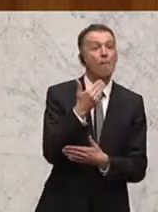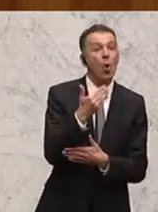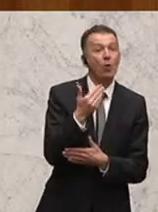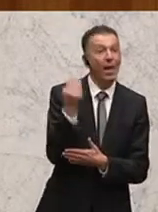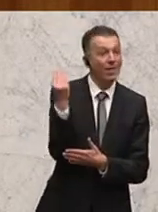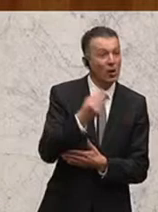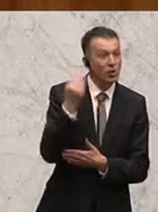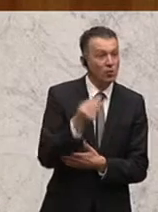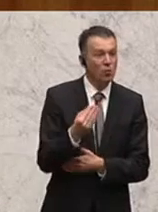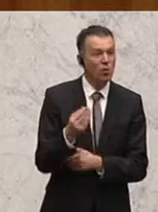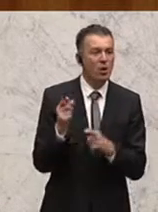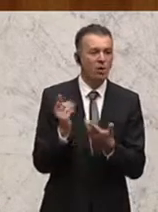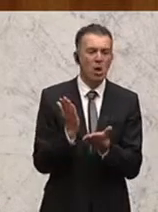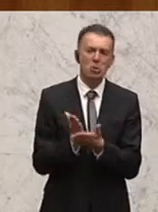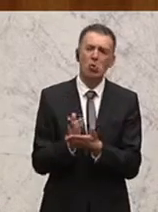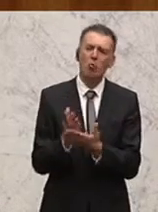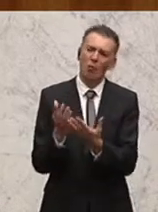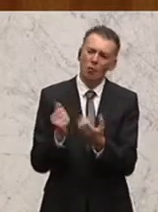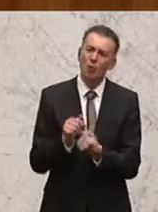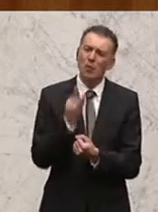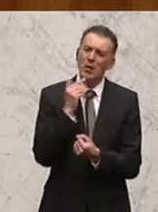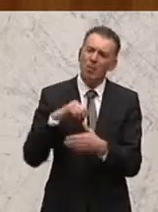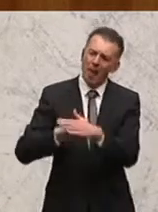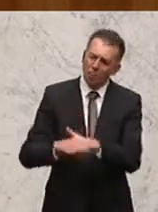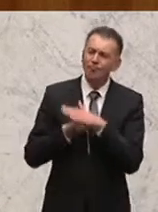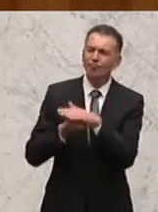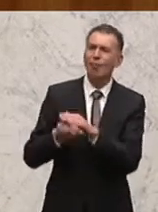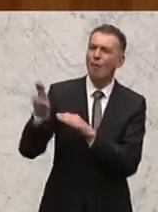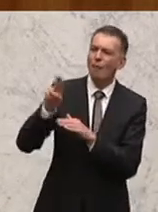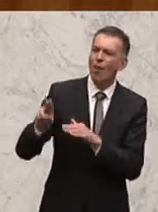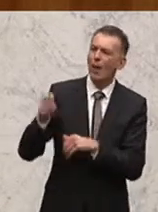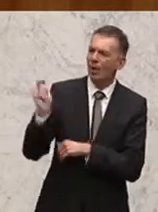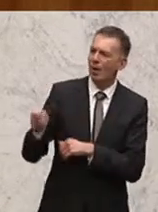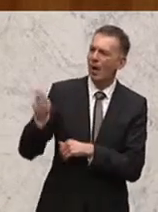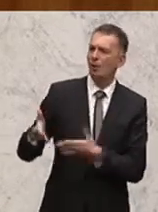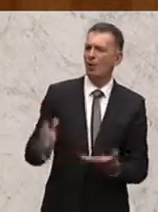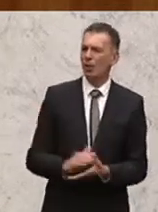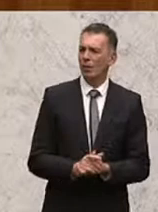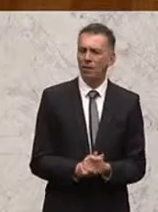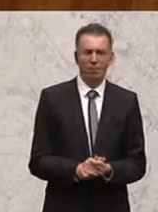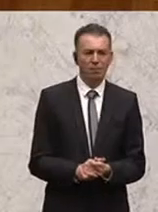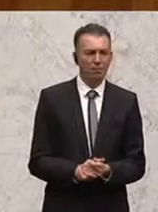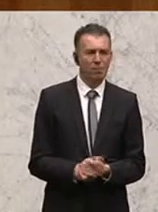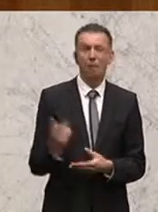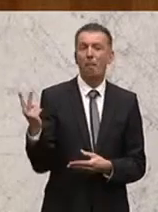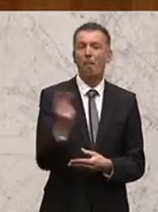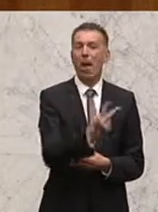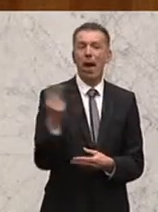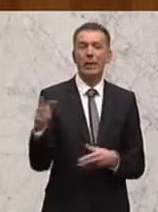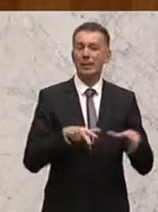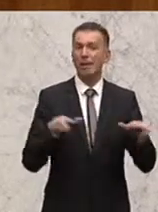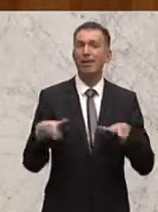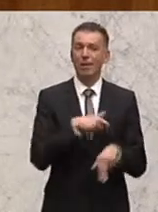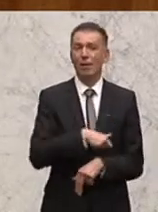da würde ich mir schon ein bisschen mehr Unterstützung auch von den Vorarlberger Abgeordneten erwarten in beiden